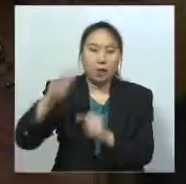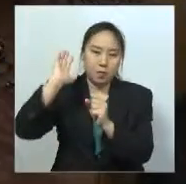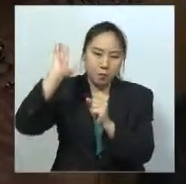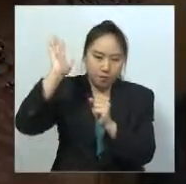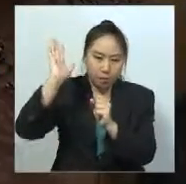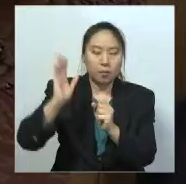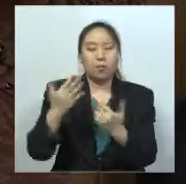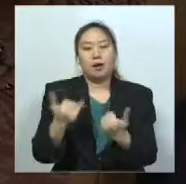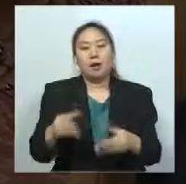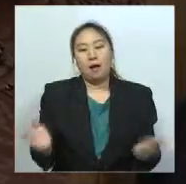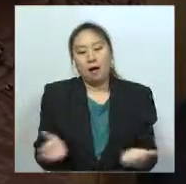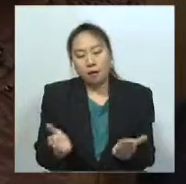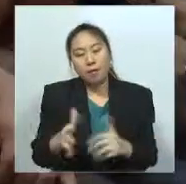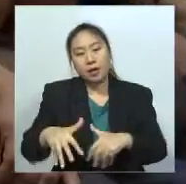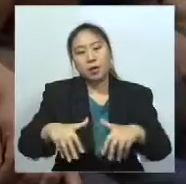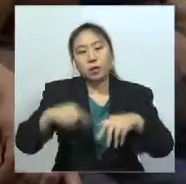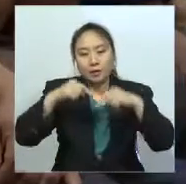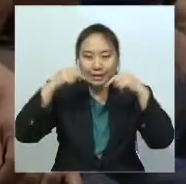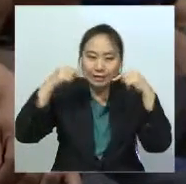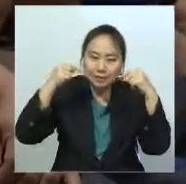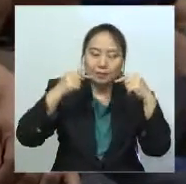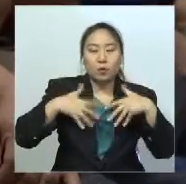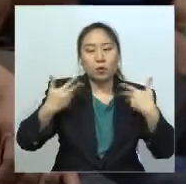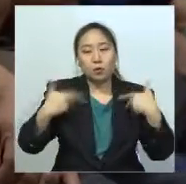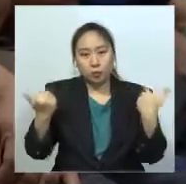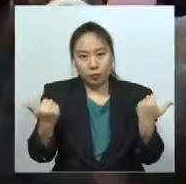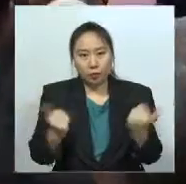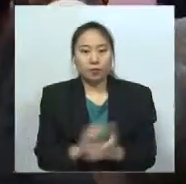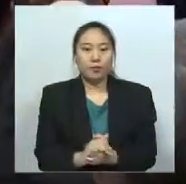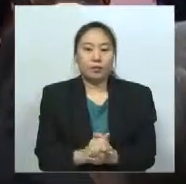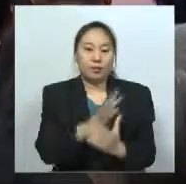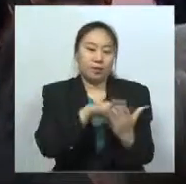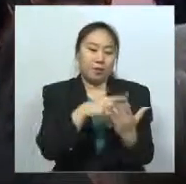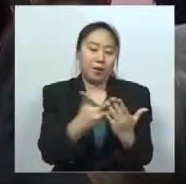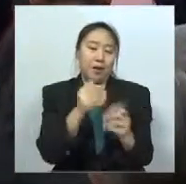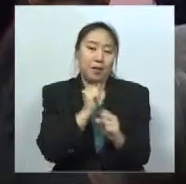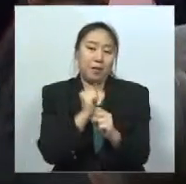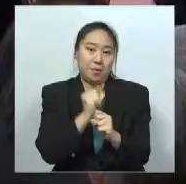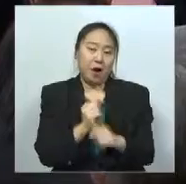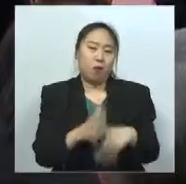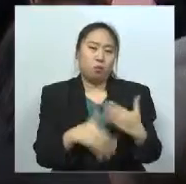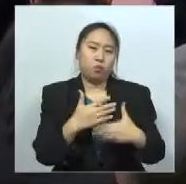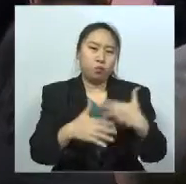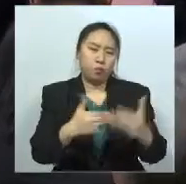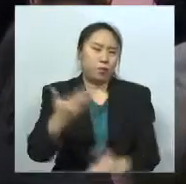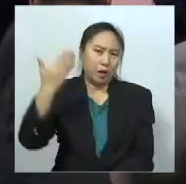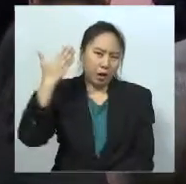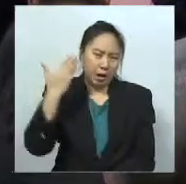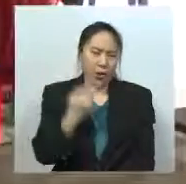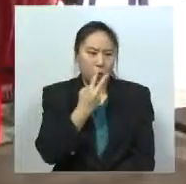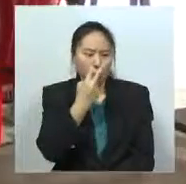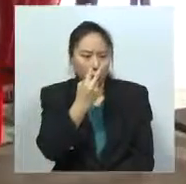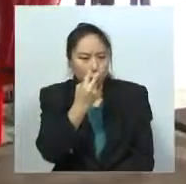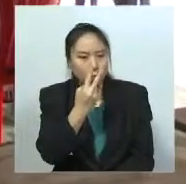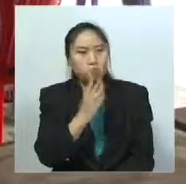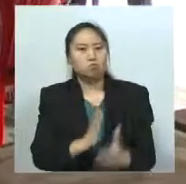ยืนสร้างรอยยิ้มเพิ่มความสุขให้คนไทยทุกคนซึ่งจากการขับเคลื่อนแผนงานที่ผ่านมานะคะต้องบอกว่าผลสำเ